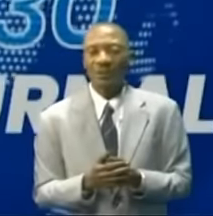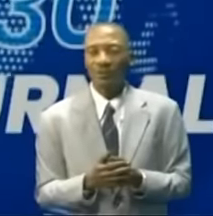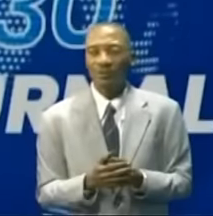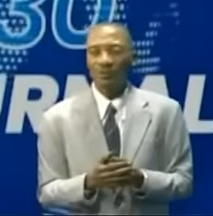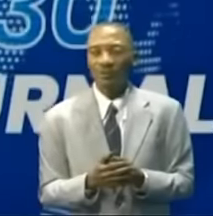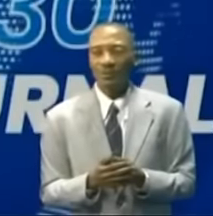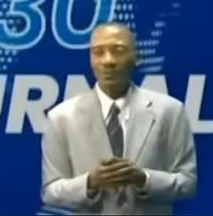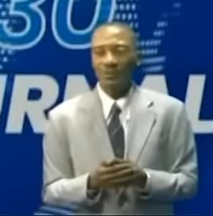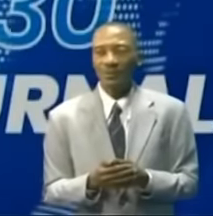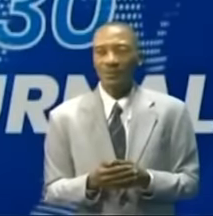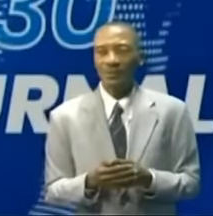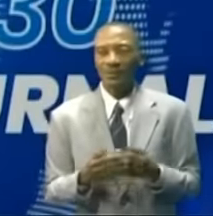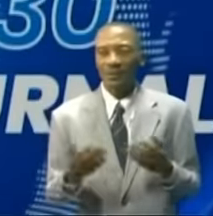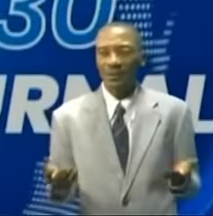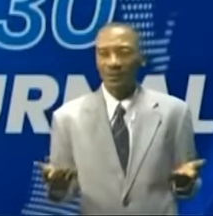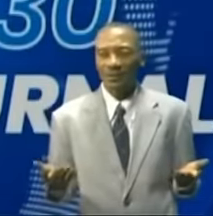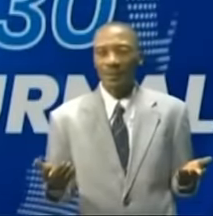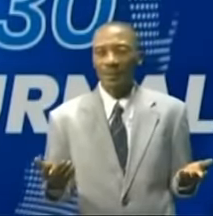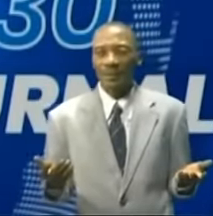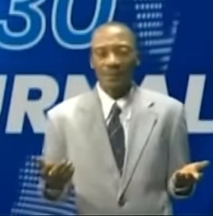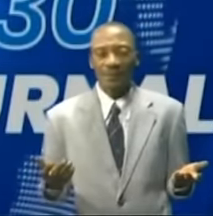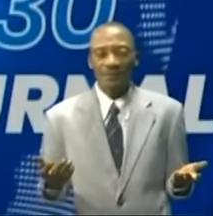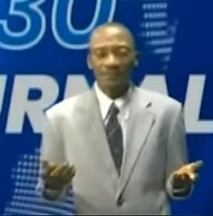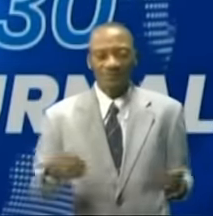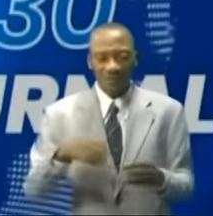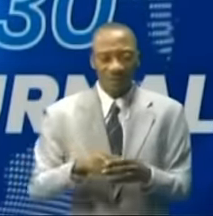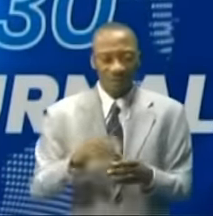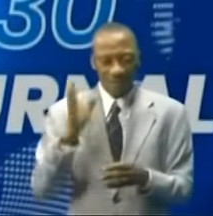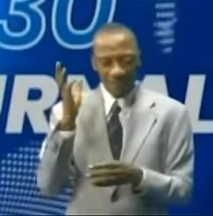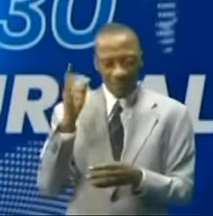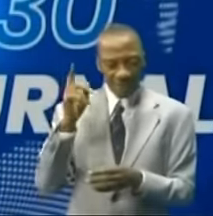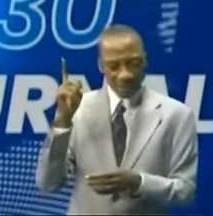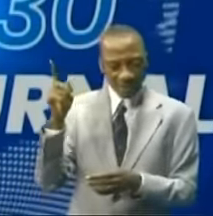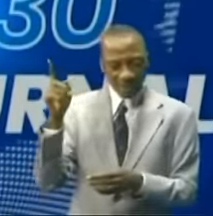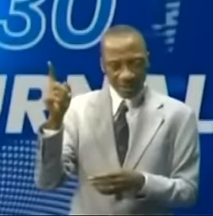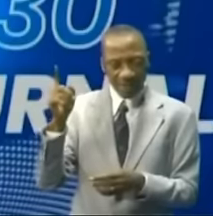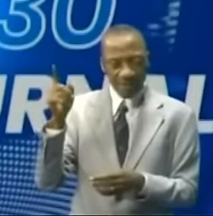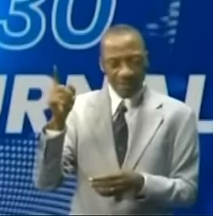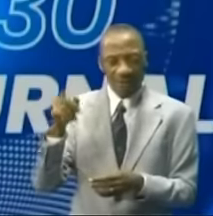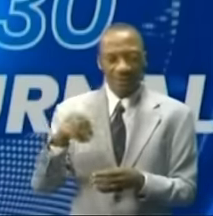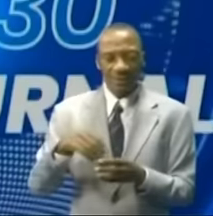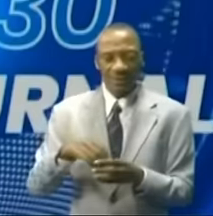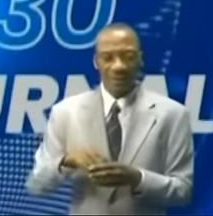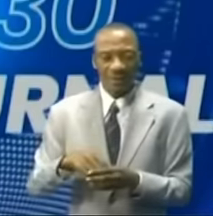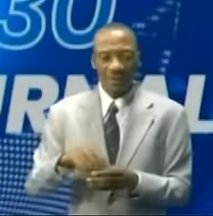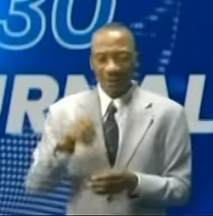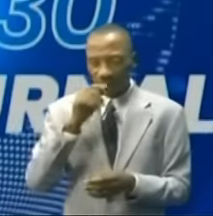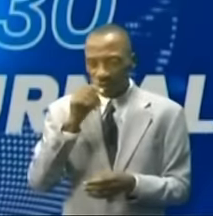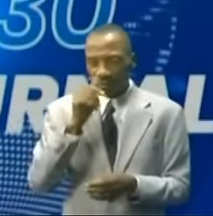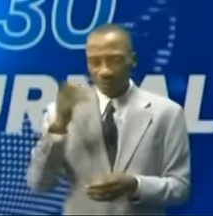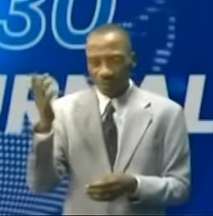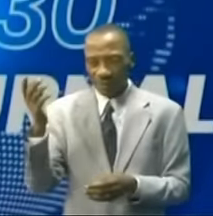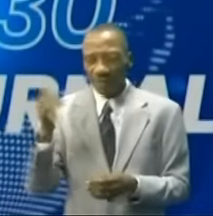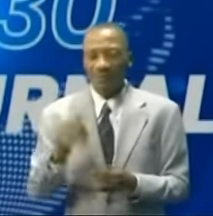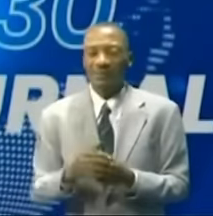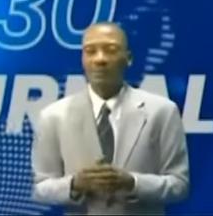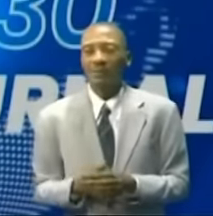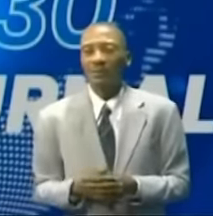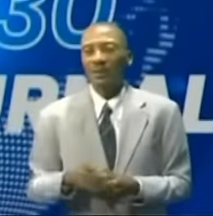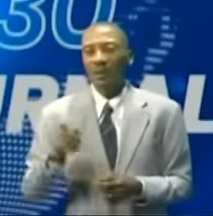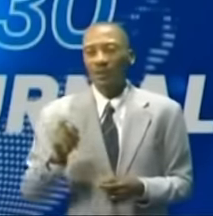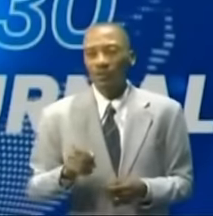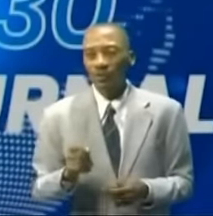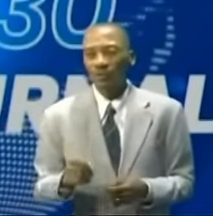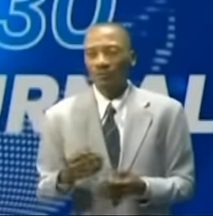jeudi à vendredi vers 23h au village Ikengo, localité située à 28 km de la ville de Mbandaka en provenance